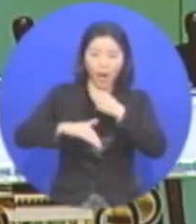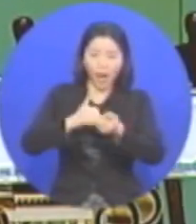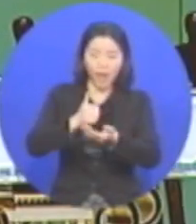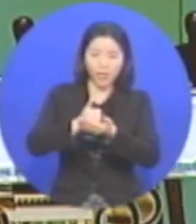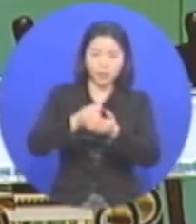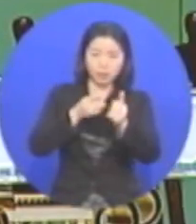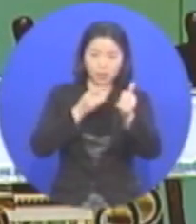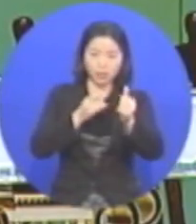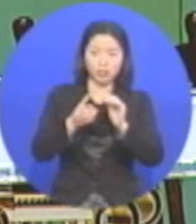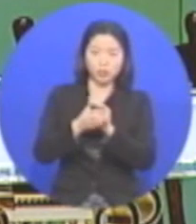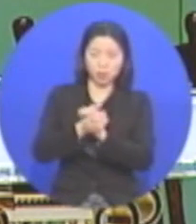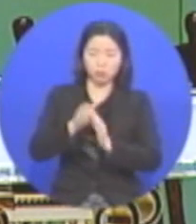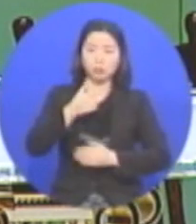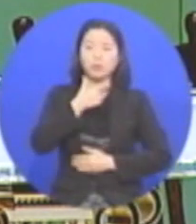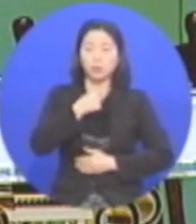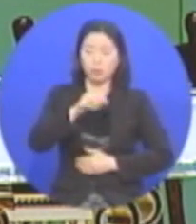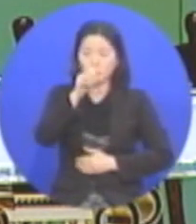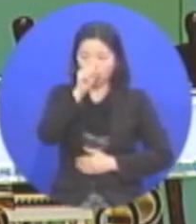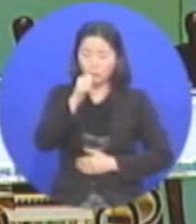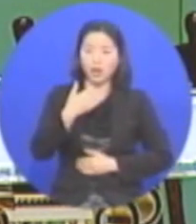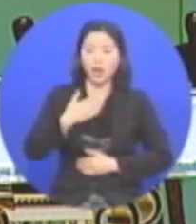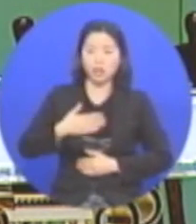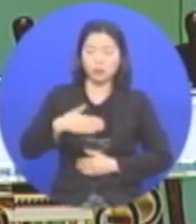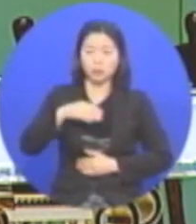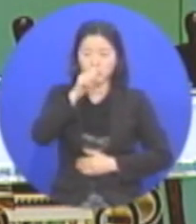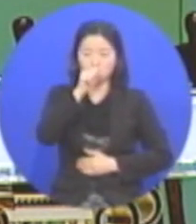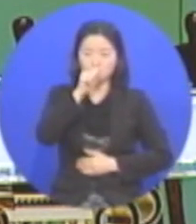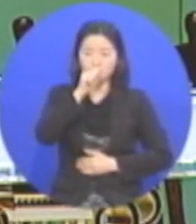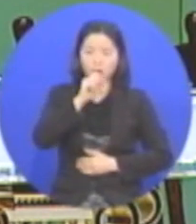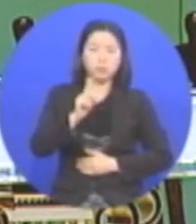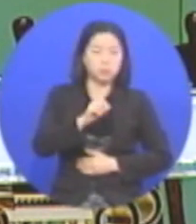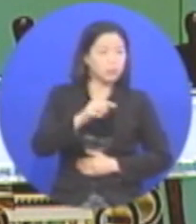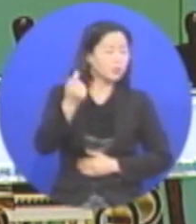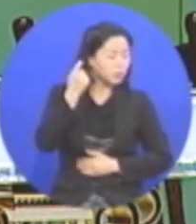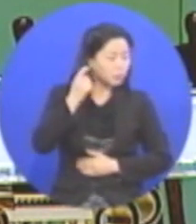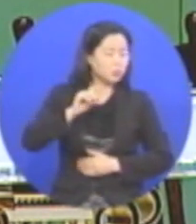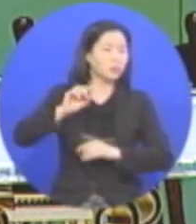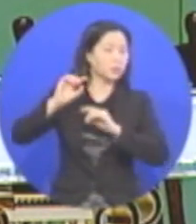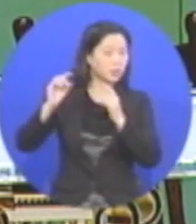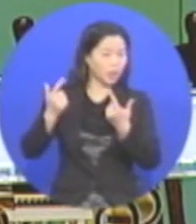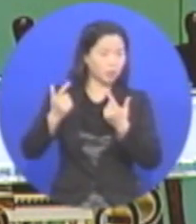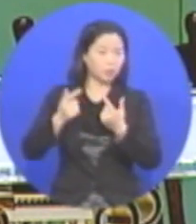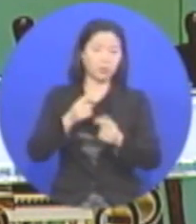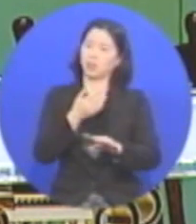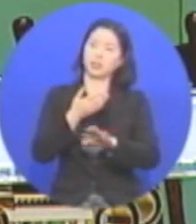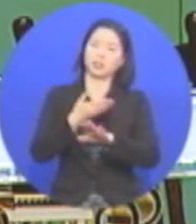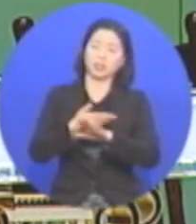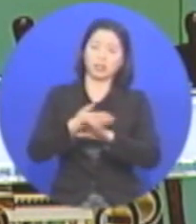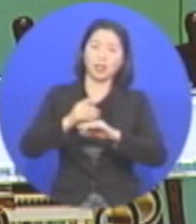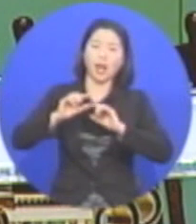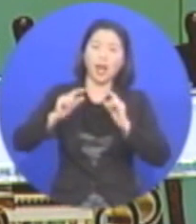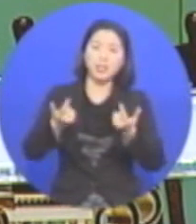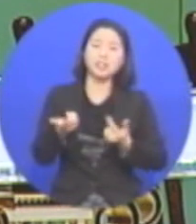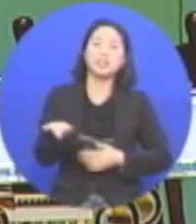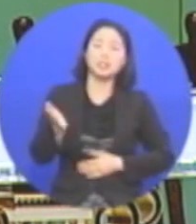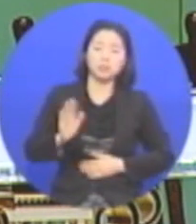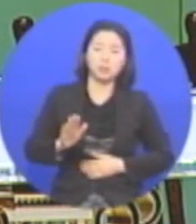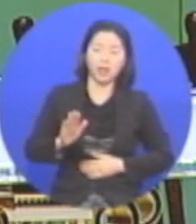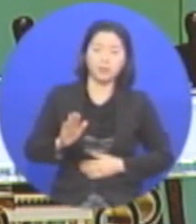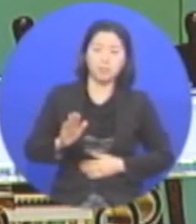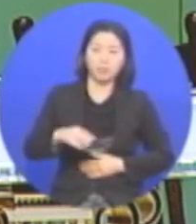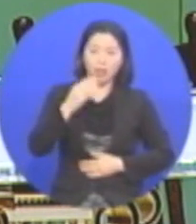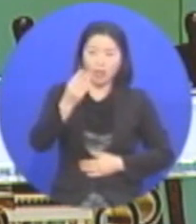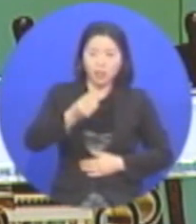하나님은 어떤 기도는 듣고 어떤 기도 난 드릴 수 있는 하나님이 아닙니다 그렇지만 성령님